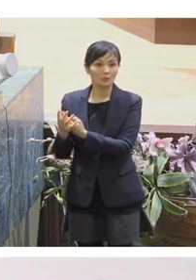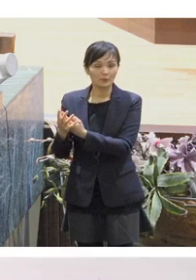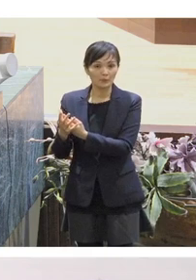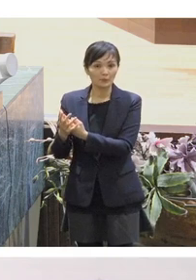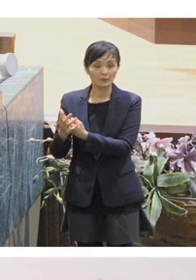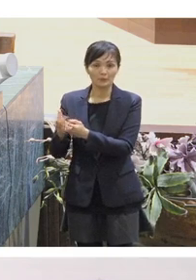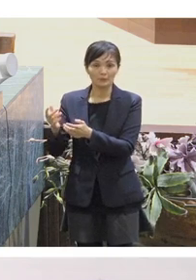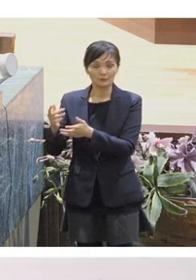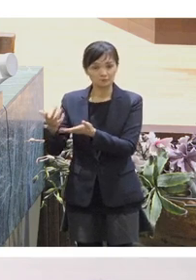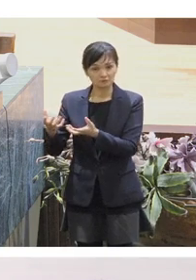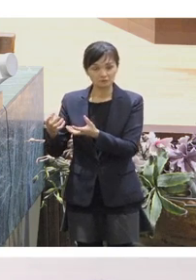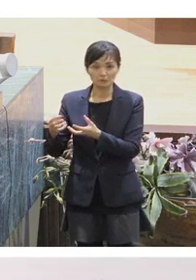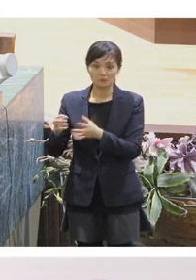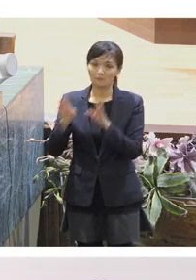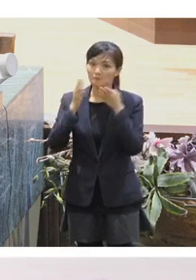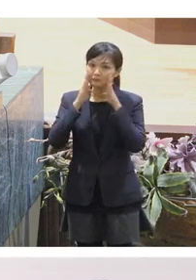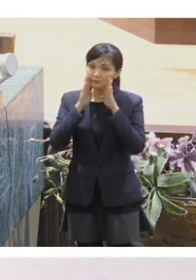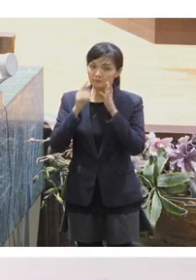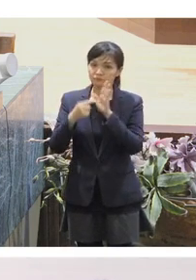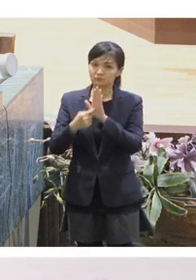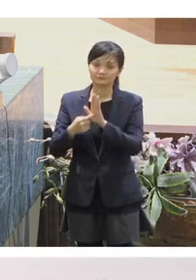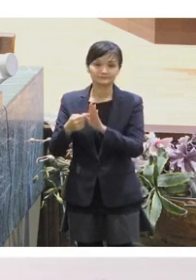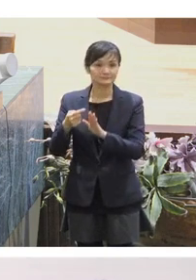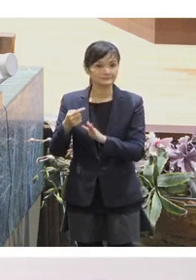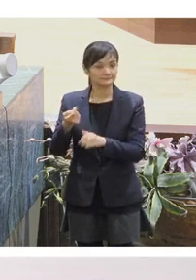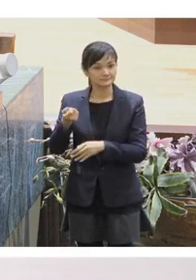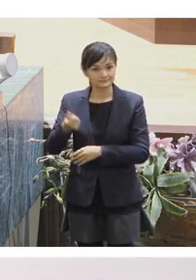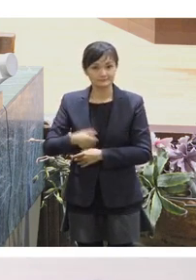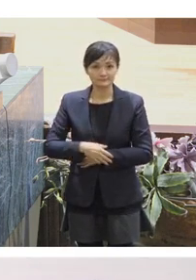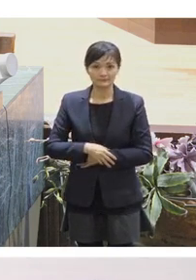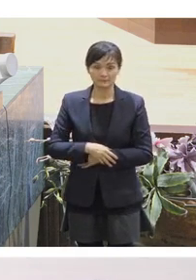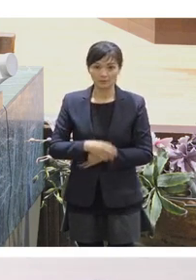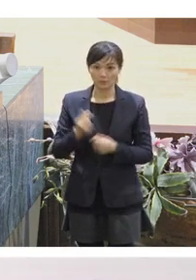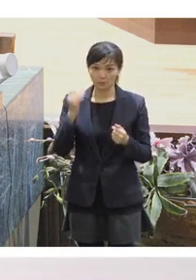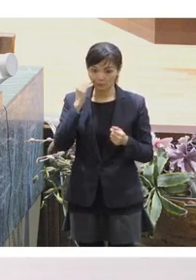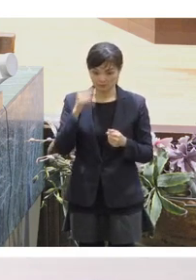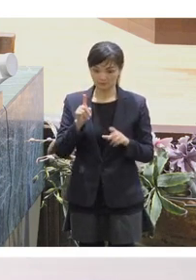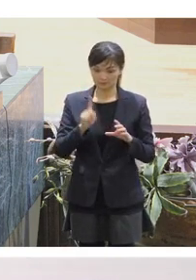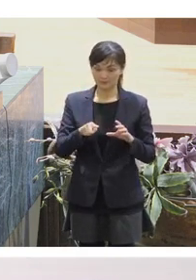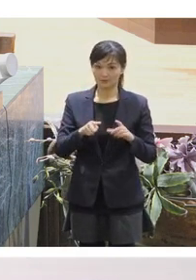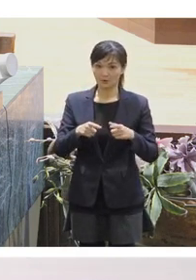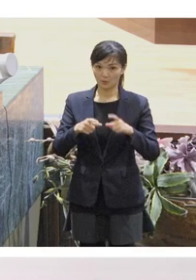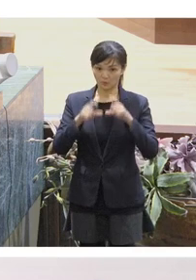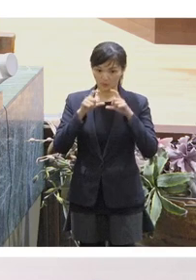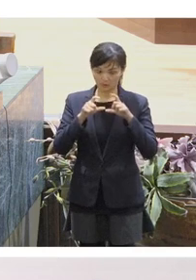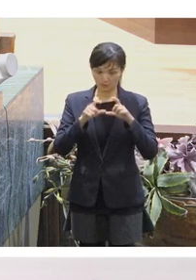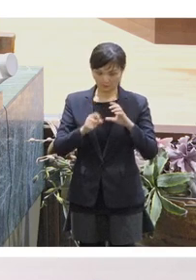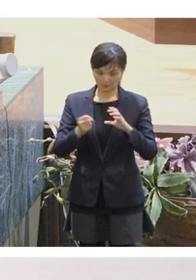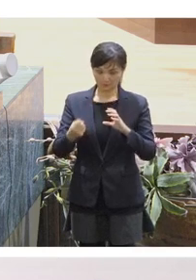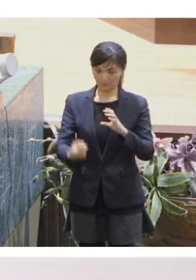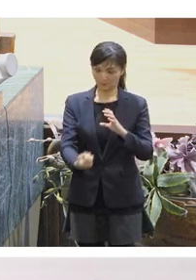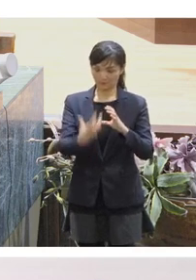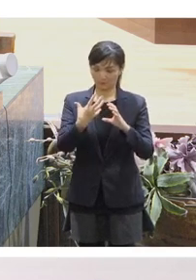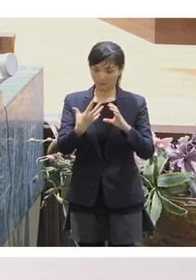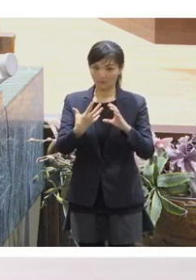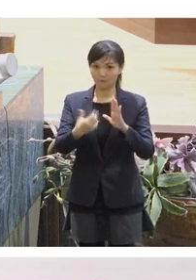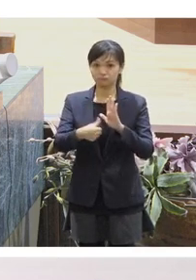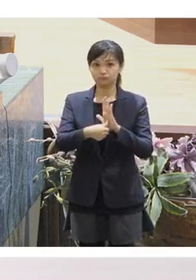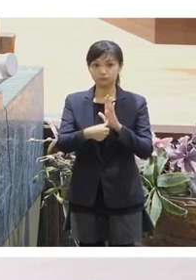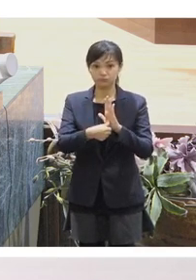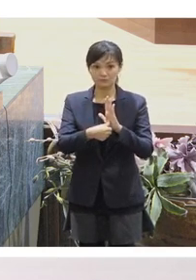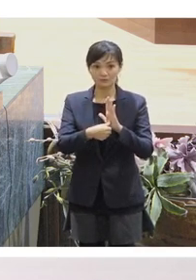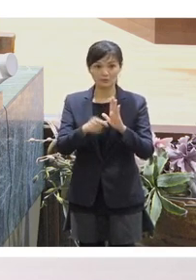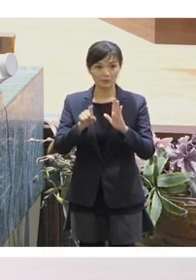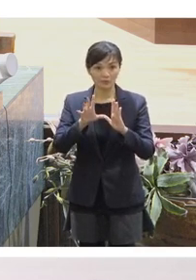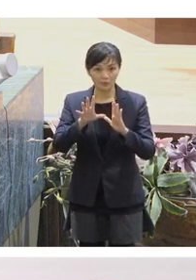间。那特别就是当你按回应而且会自动带出对方的名字的时候，大概